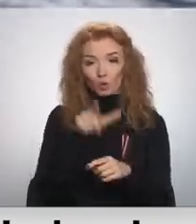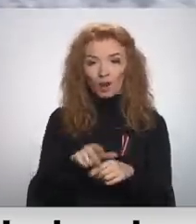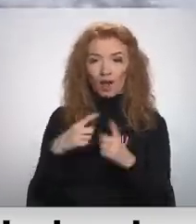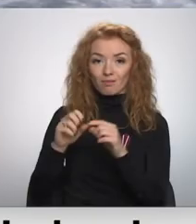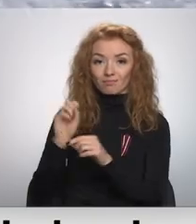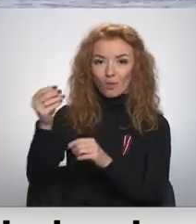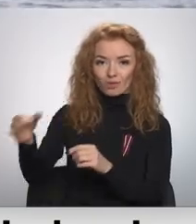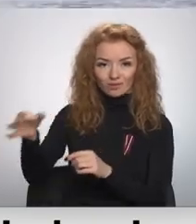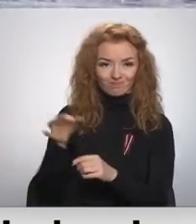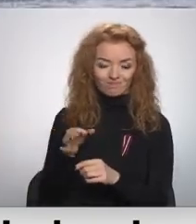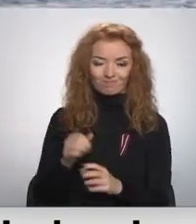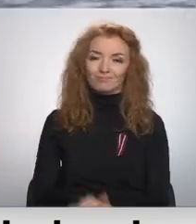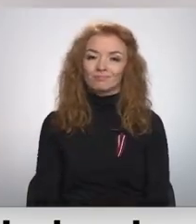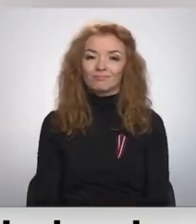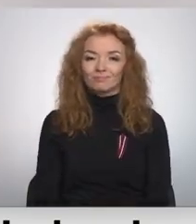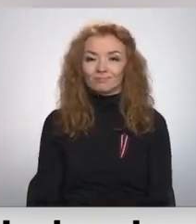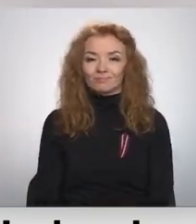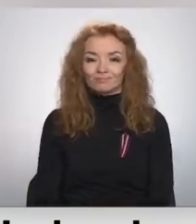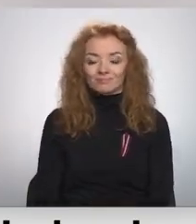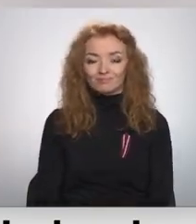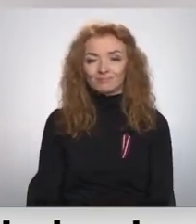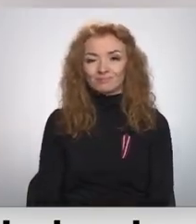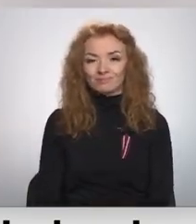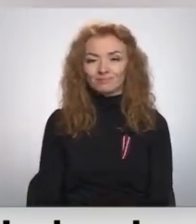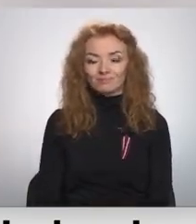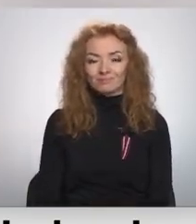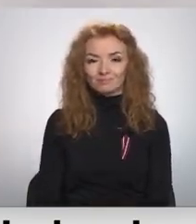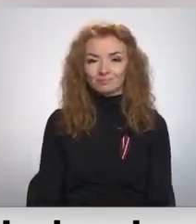ieviešanu. Sanita Liepiņa, Elīze Paula Vegnere, Terēze Matisone, TV9 Pakalni.